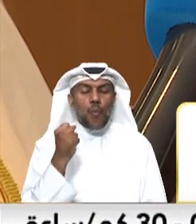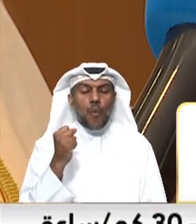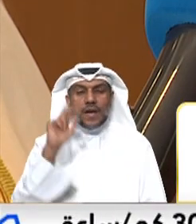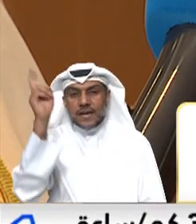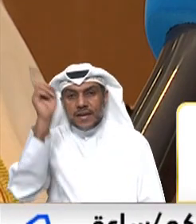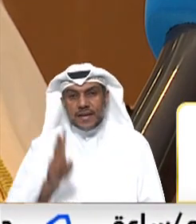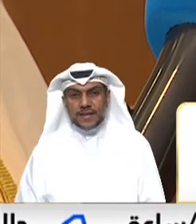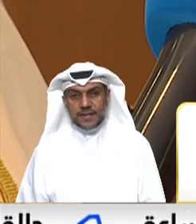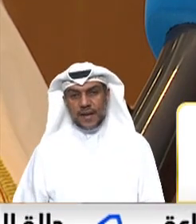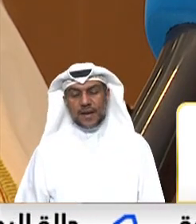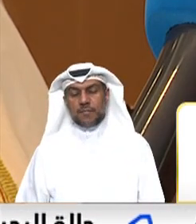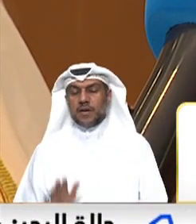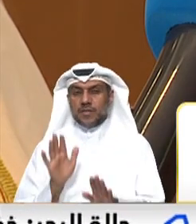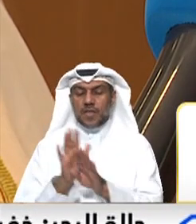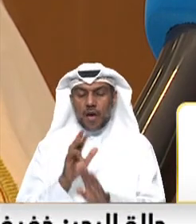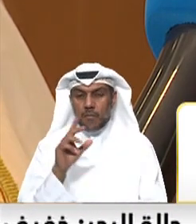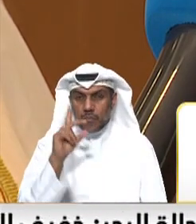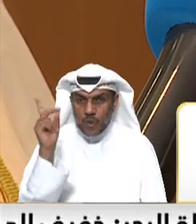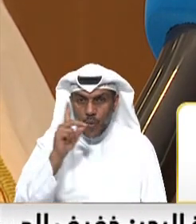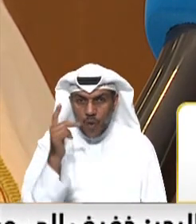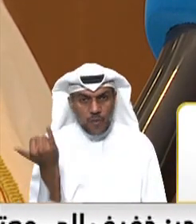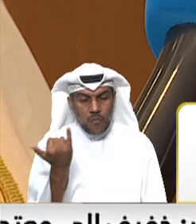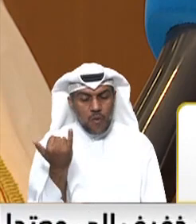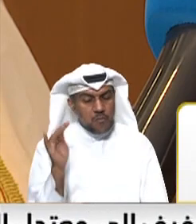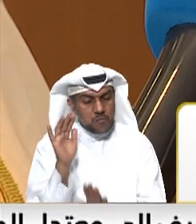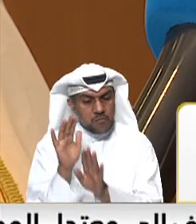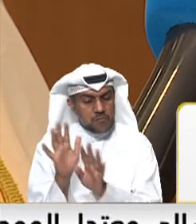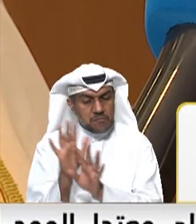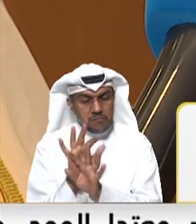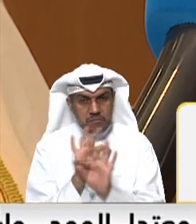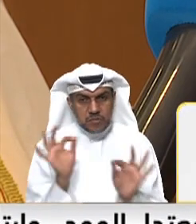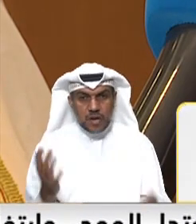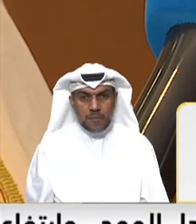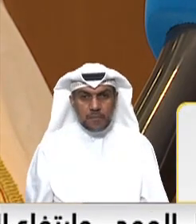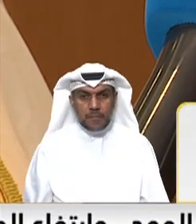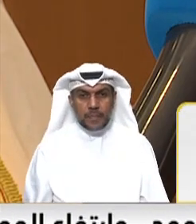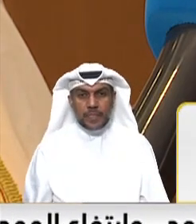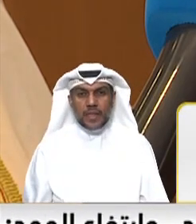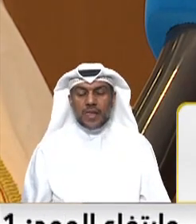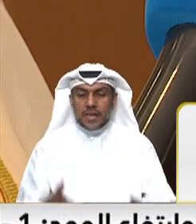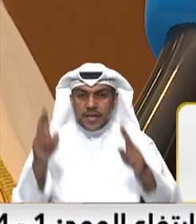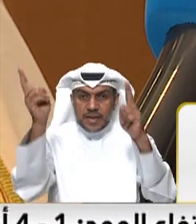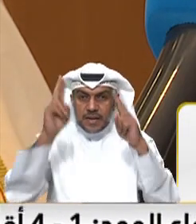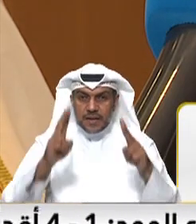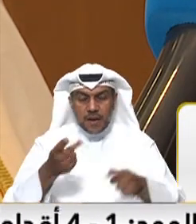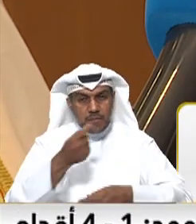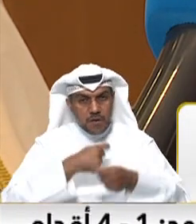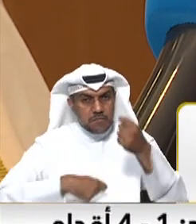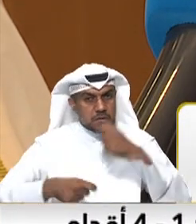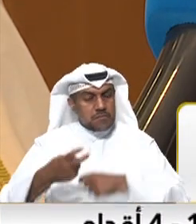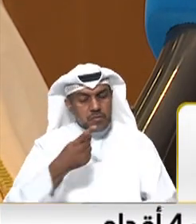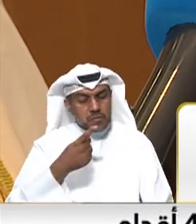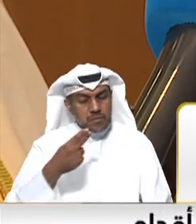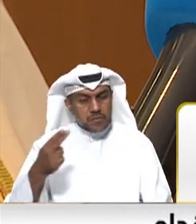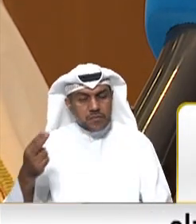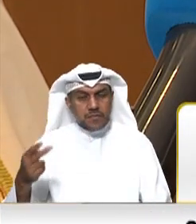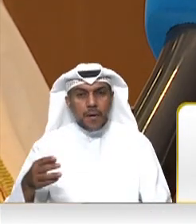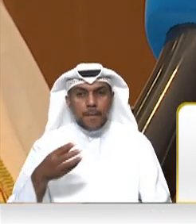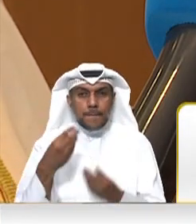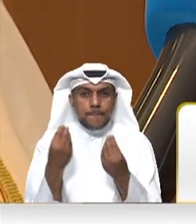ويوفر الدعم أثناء الطوارئ، وأيضا الإمكانية تبادل وتجارة الطاقة مع دول مجلس التعاون للحصول على